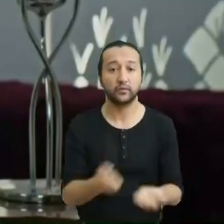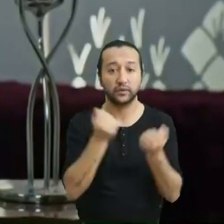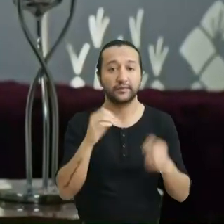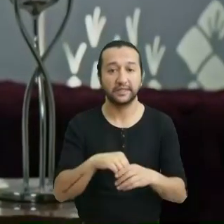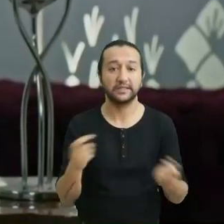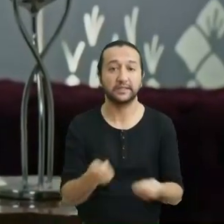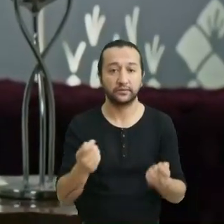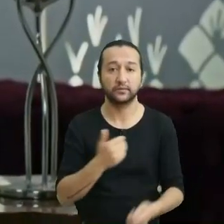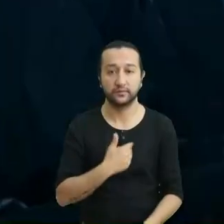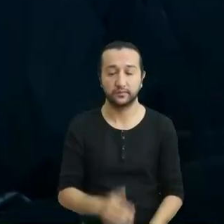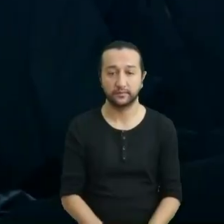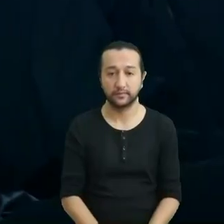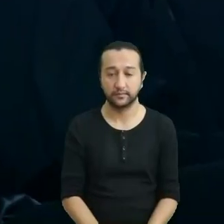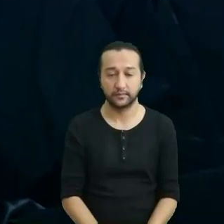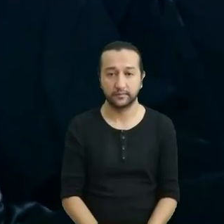kurtarmaya çalışıyorum.